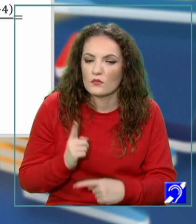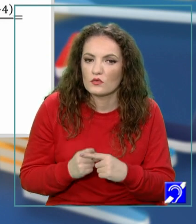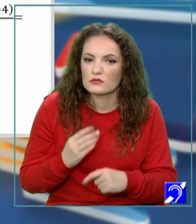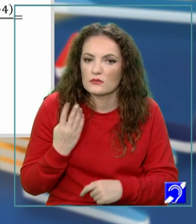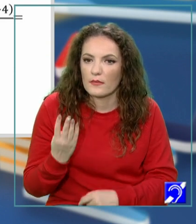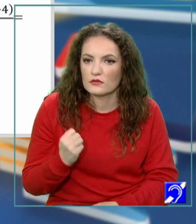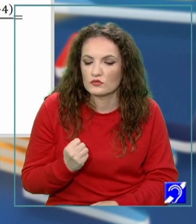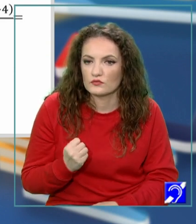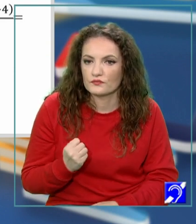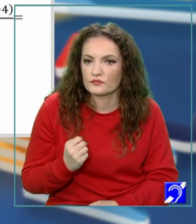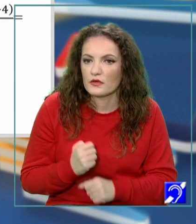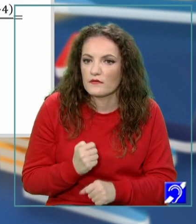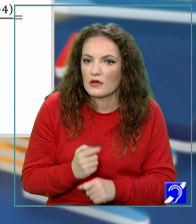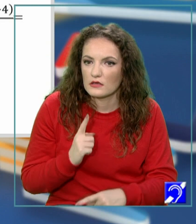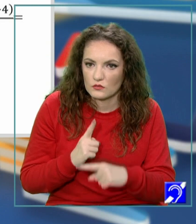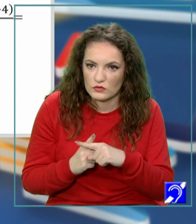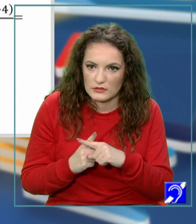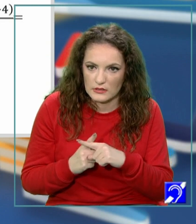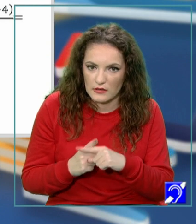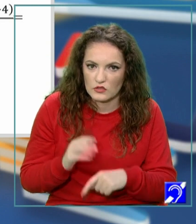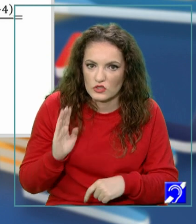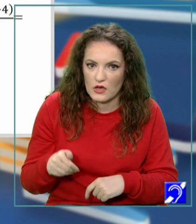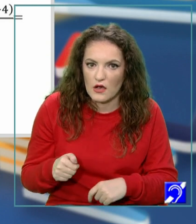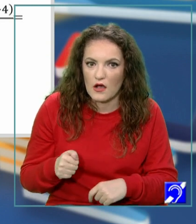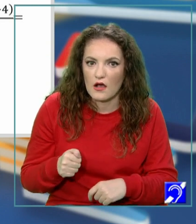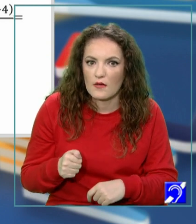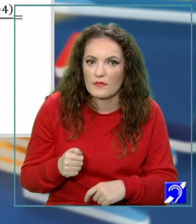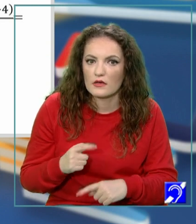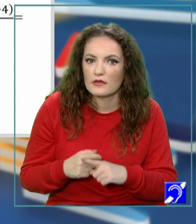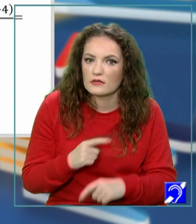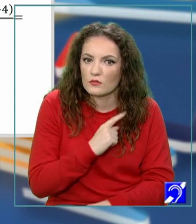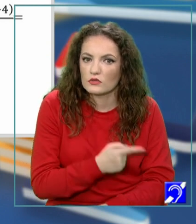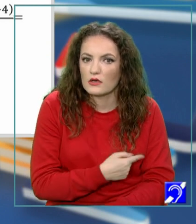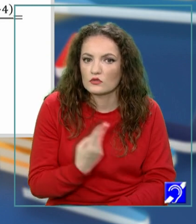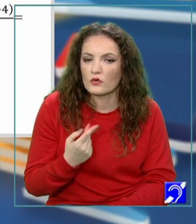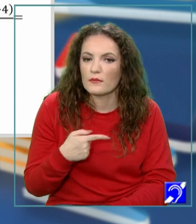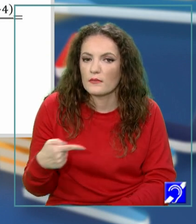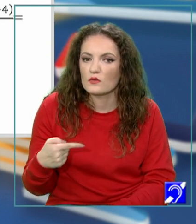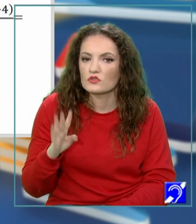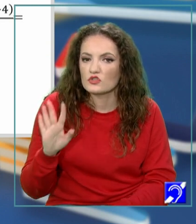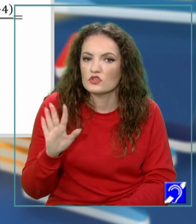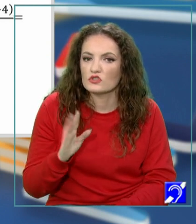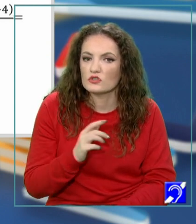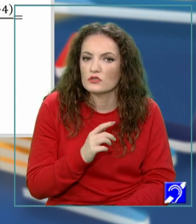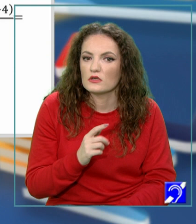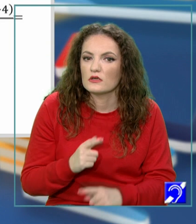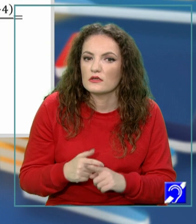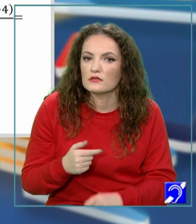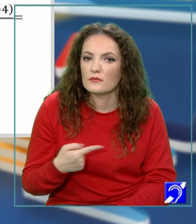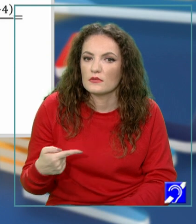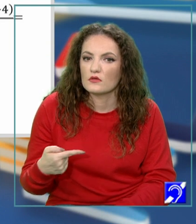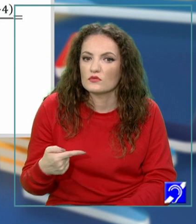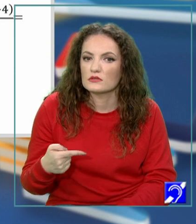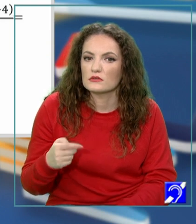nou înmulțirile și voi obține x pătrat minus 4x minus 5x și minus 5 ori minus 4 plus